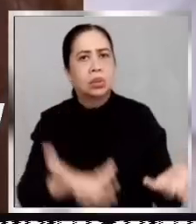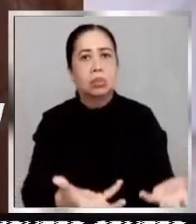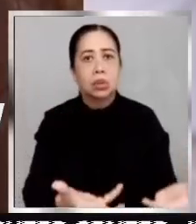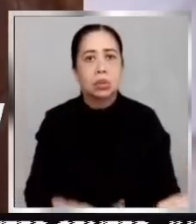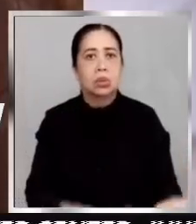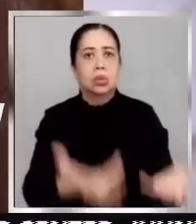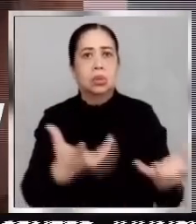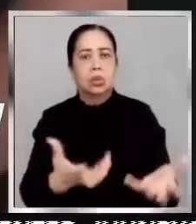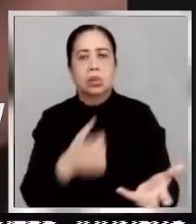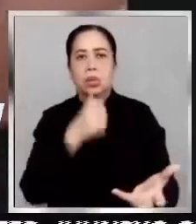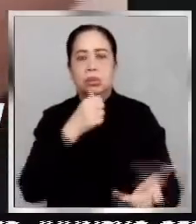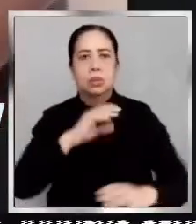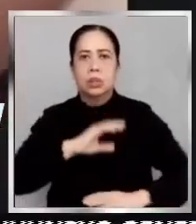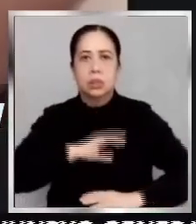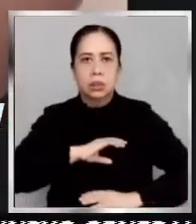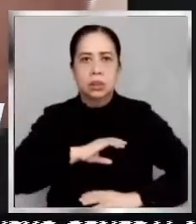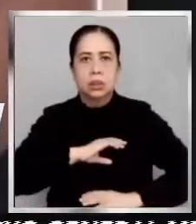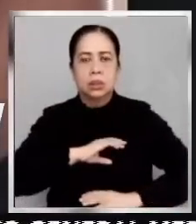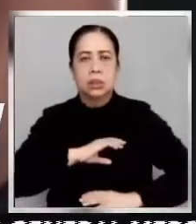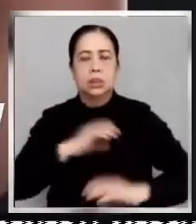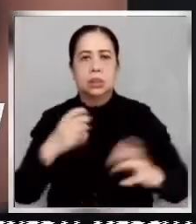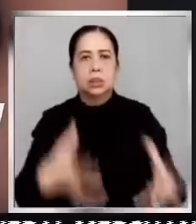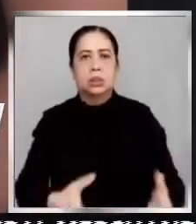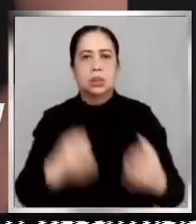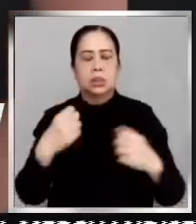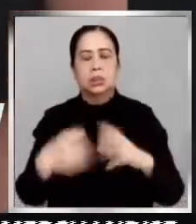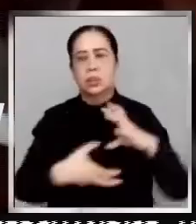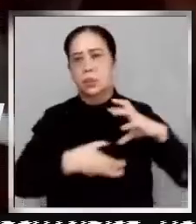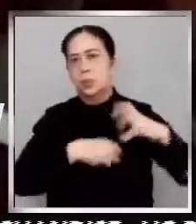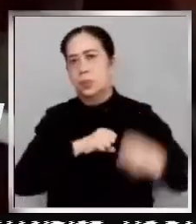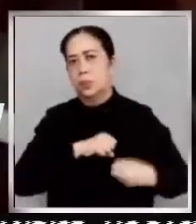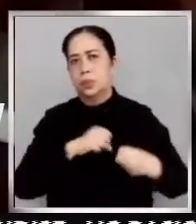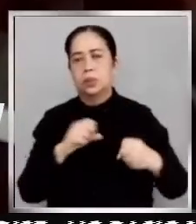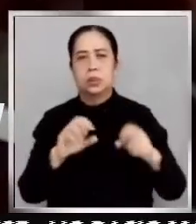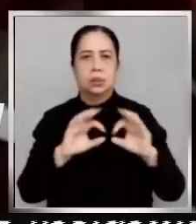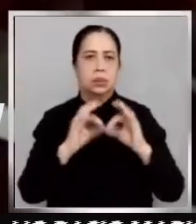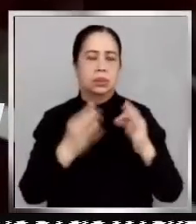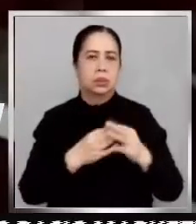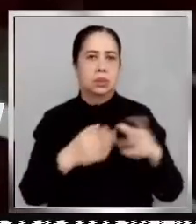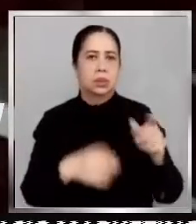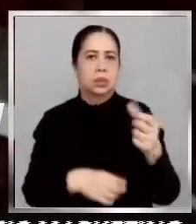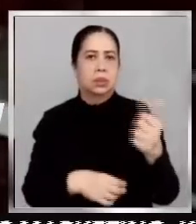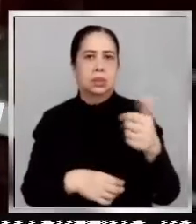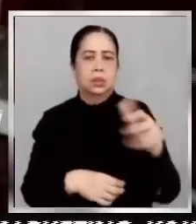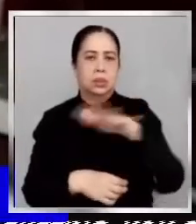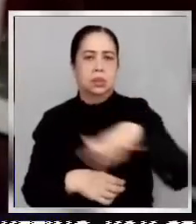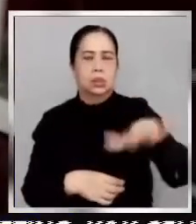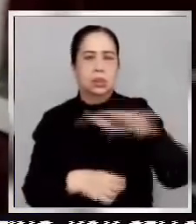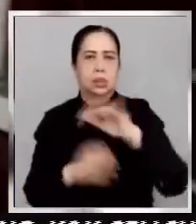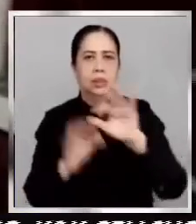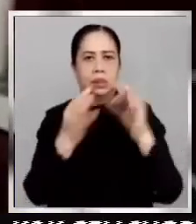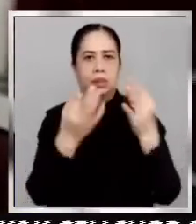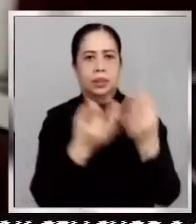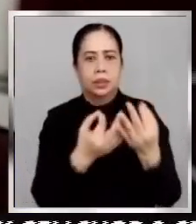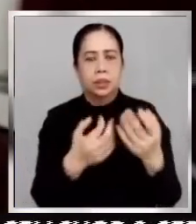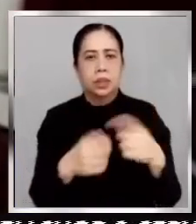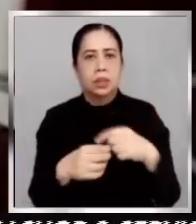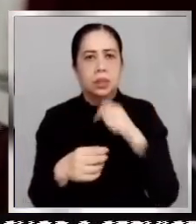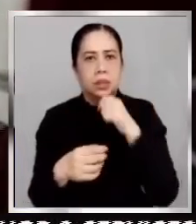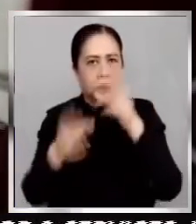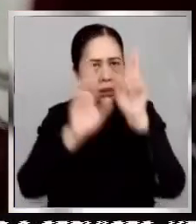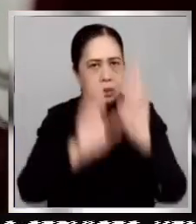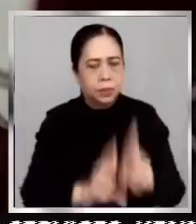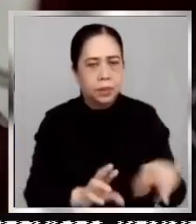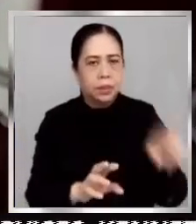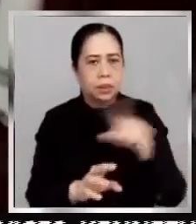yata nakontento doble ang paghihinagpis na nararamdaman ng kanyang kaanak hindi man lang daw nirespeto kahit